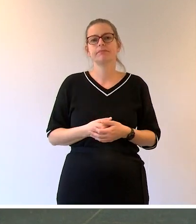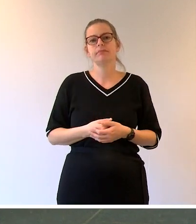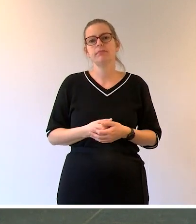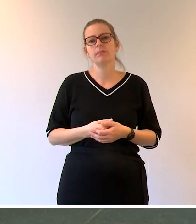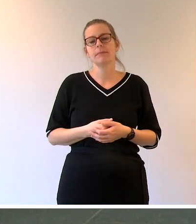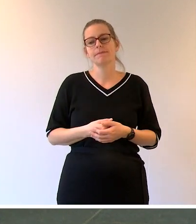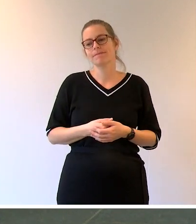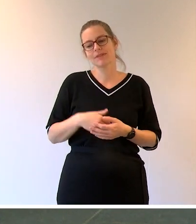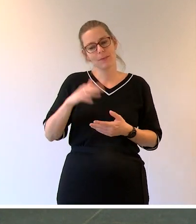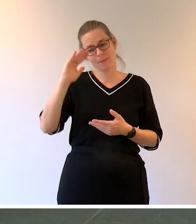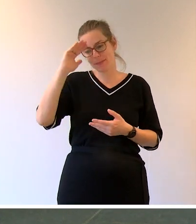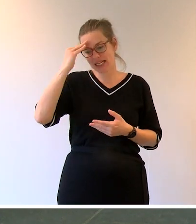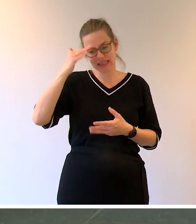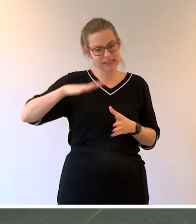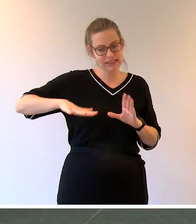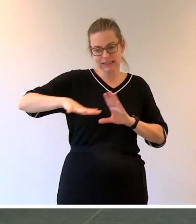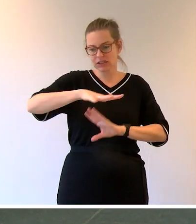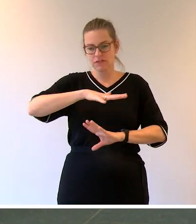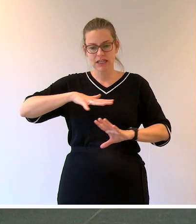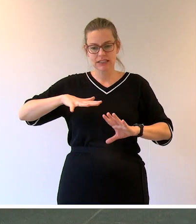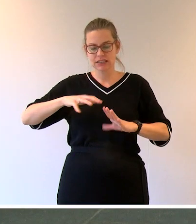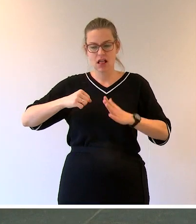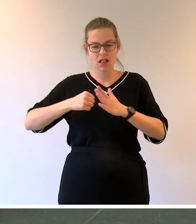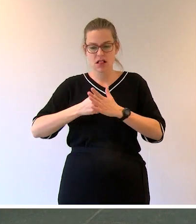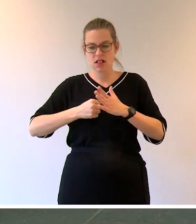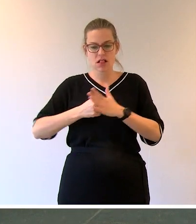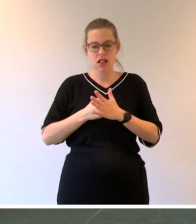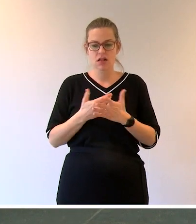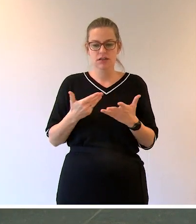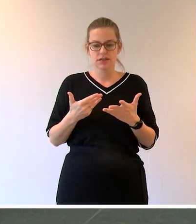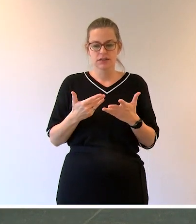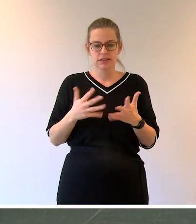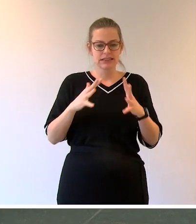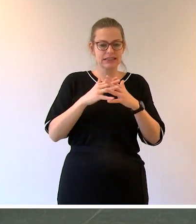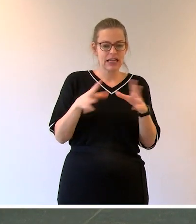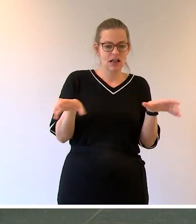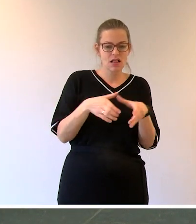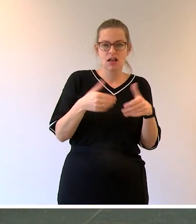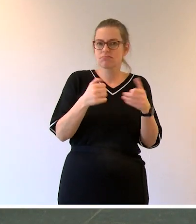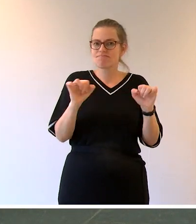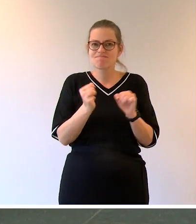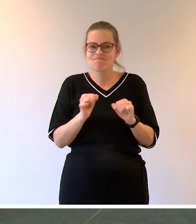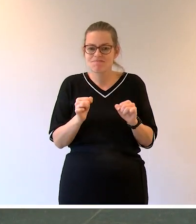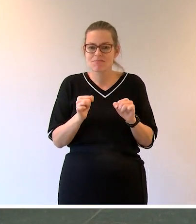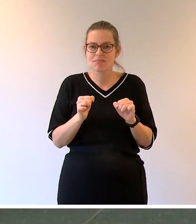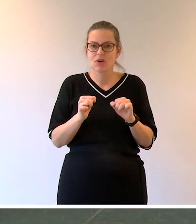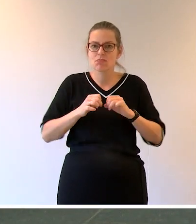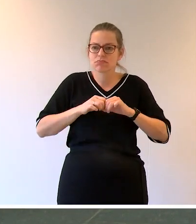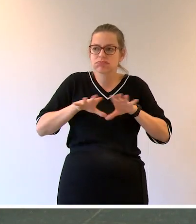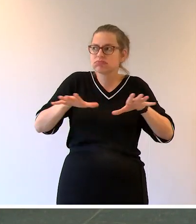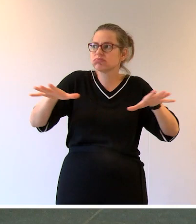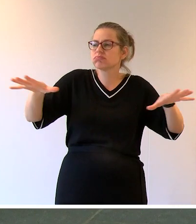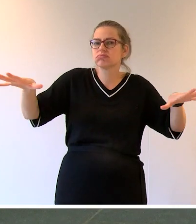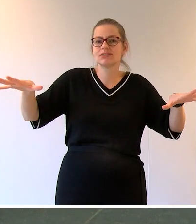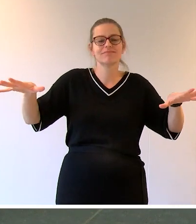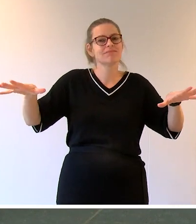De onbekende situaties en de hindernissen om kerk te zijn. Om de vleugels uit te slaan.